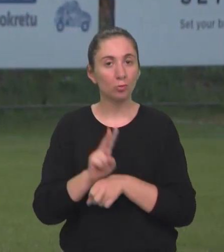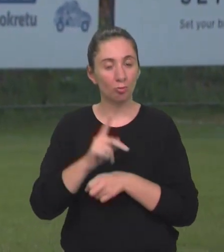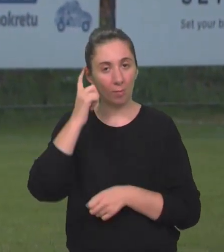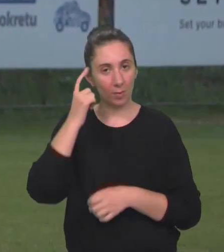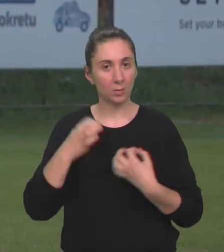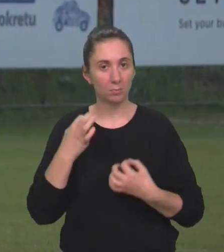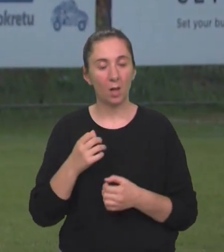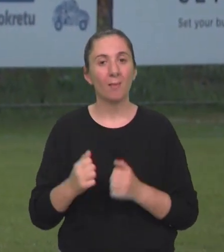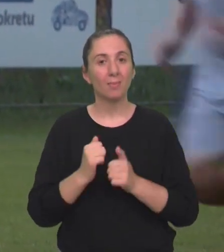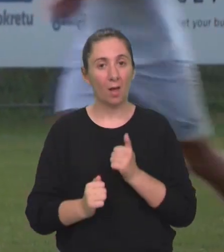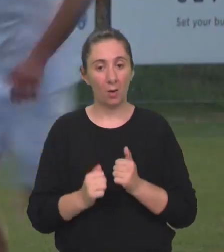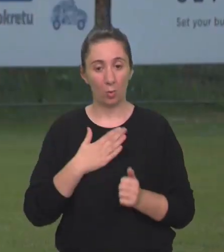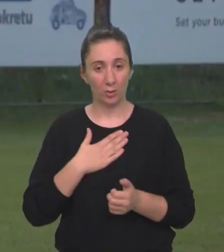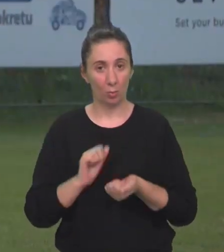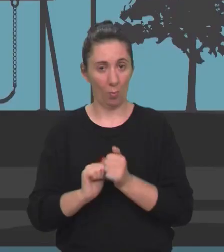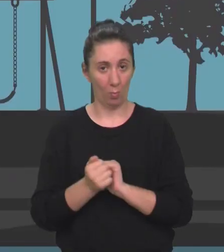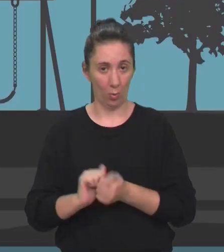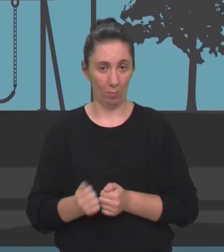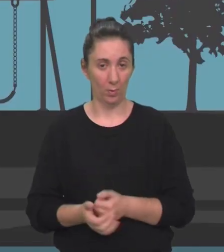borba ona sa samim sobom.